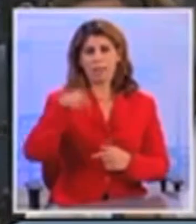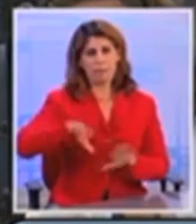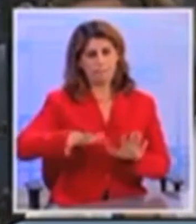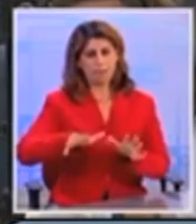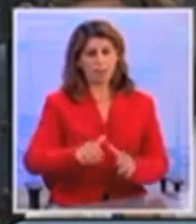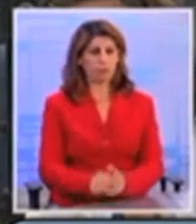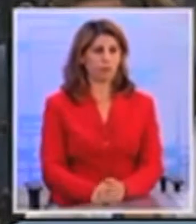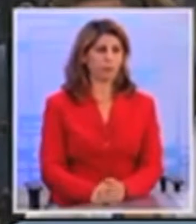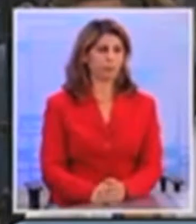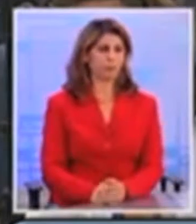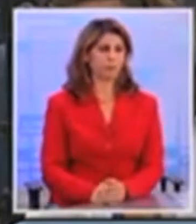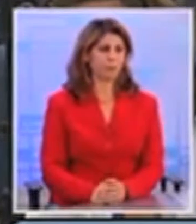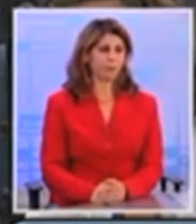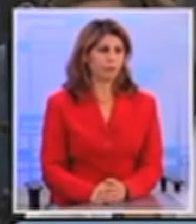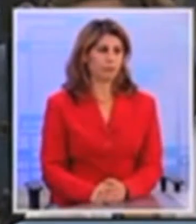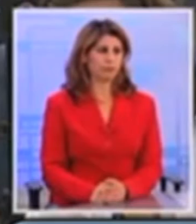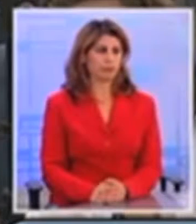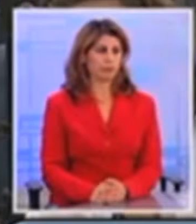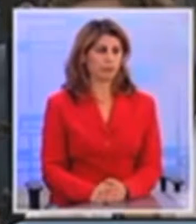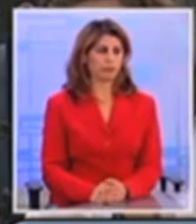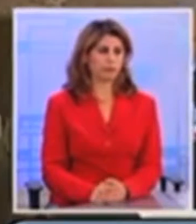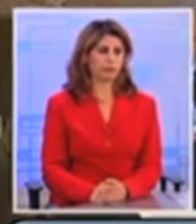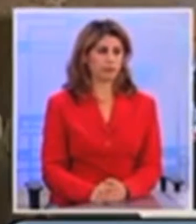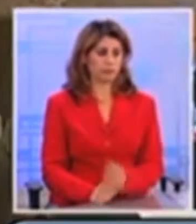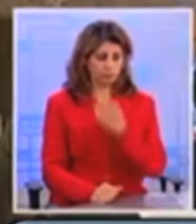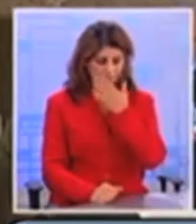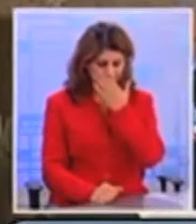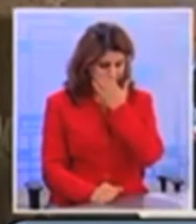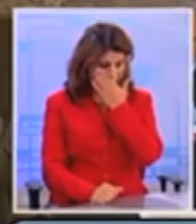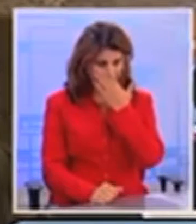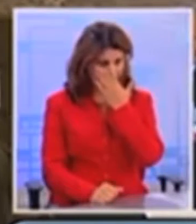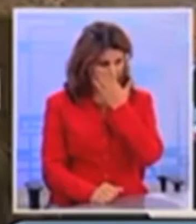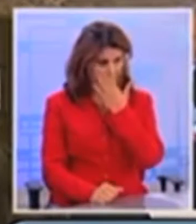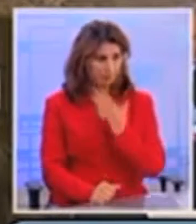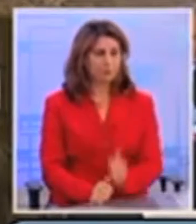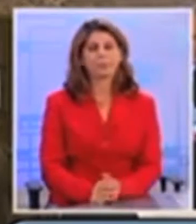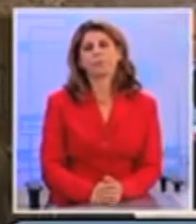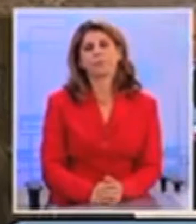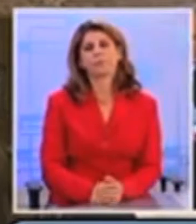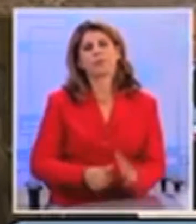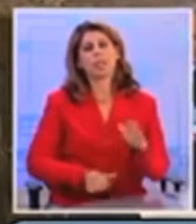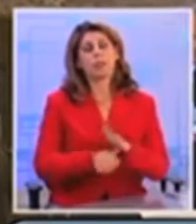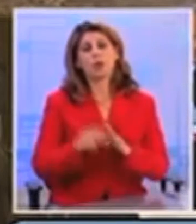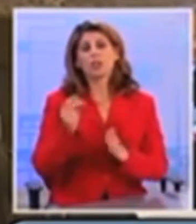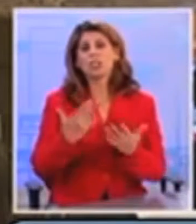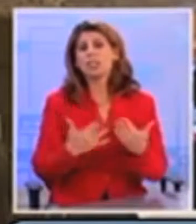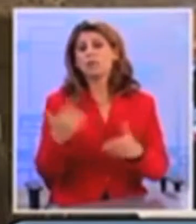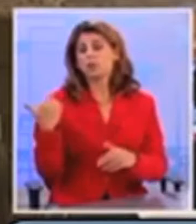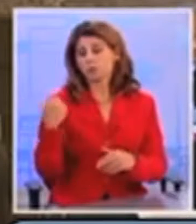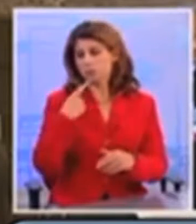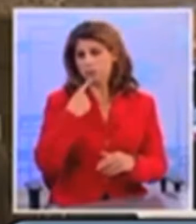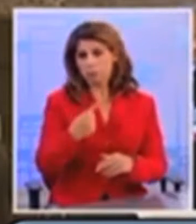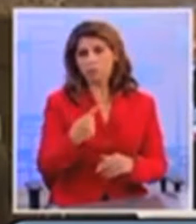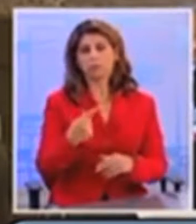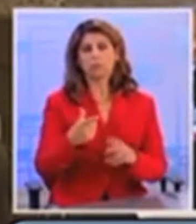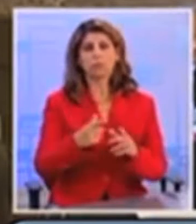Comme la présidente du Parlement l'a indiqué, j'ai été invité par les Nations Unies, en